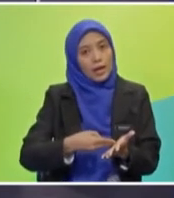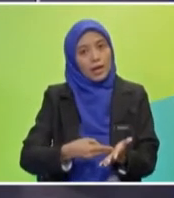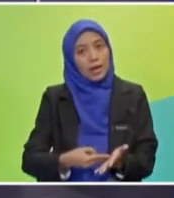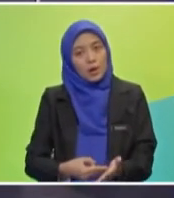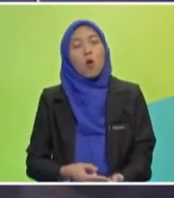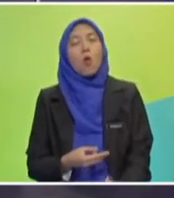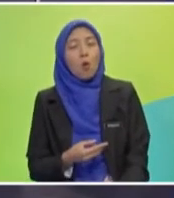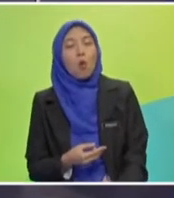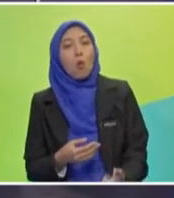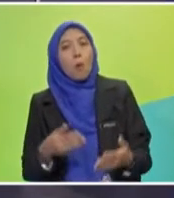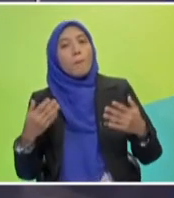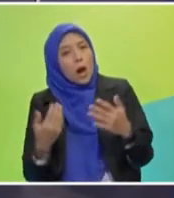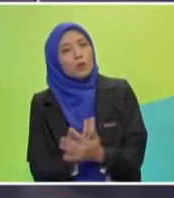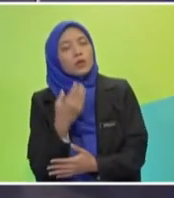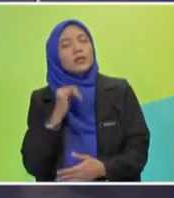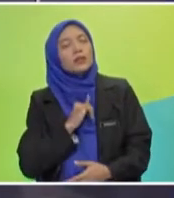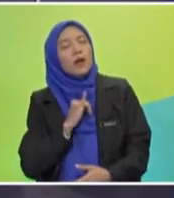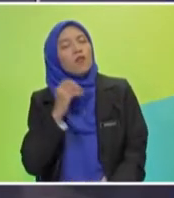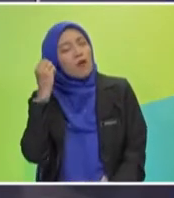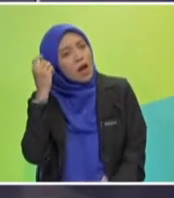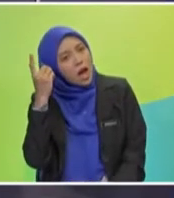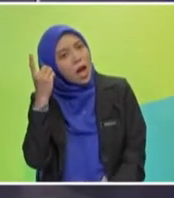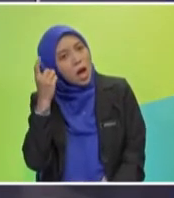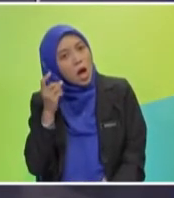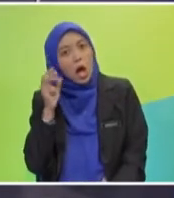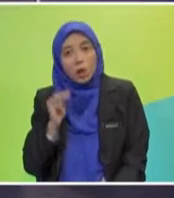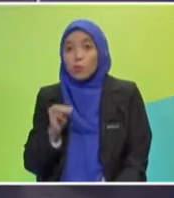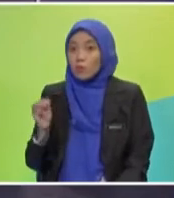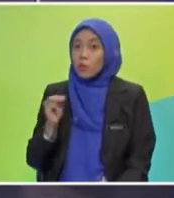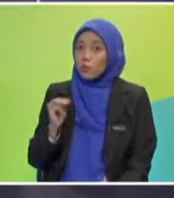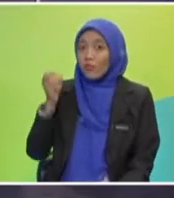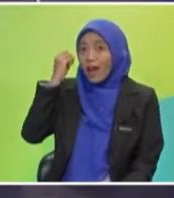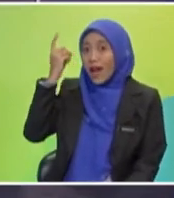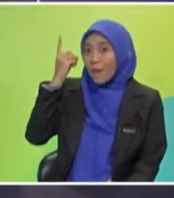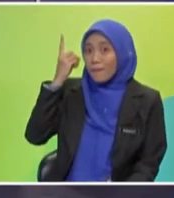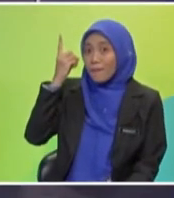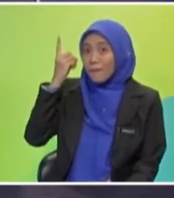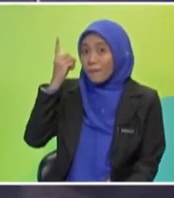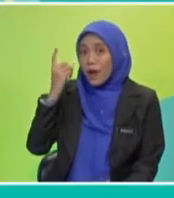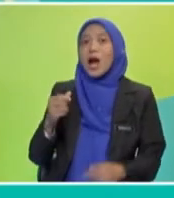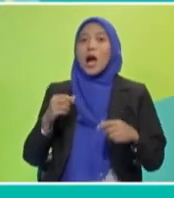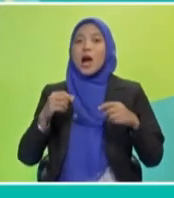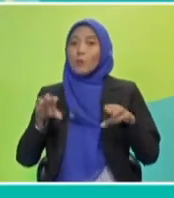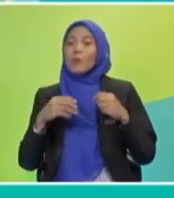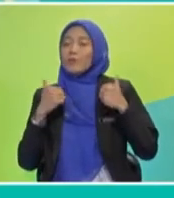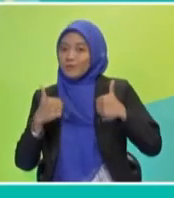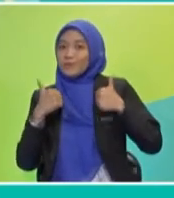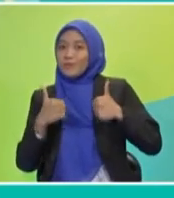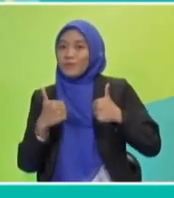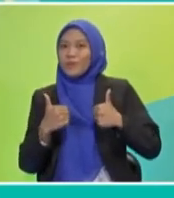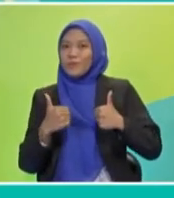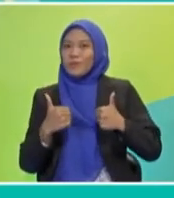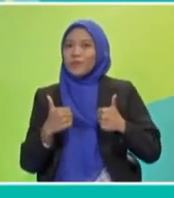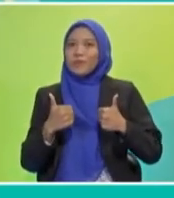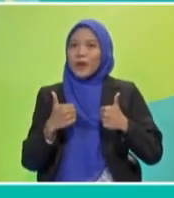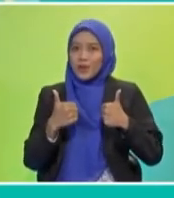Barulah saya faham cikgu. Murid-murid di talian faham ya? Kalau faham boleh tak bagi Kak Nisa macam ni? Dua thumbs up